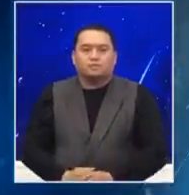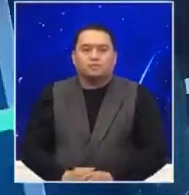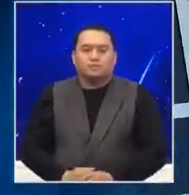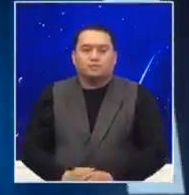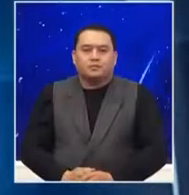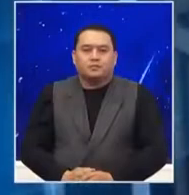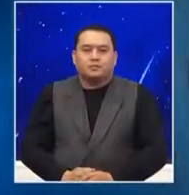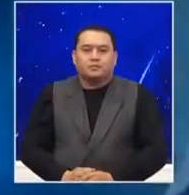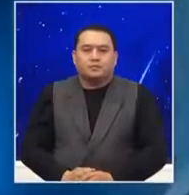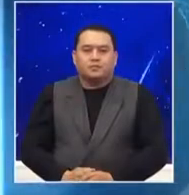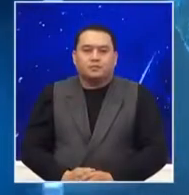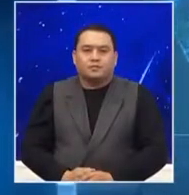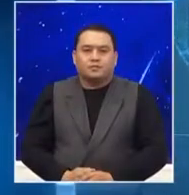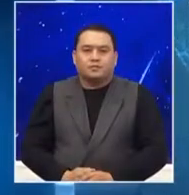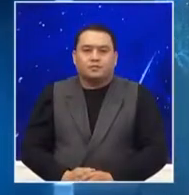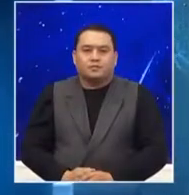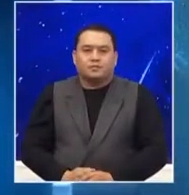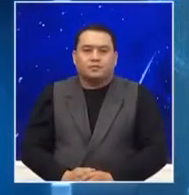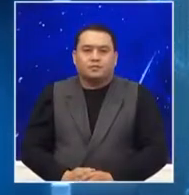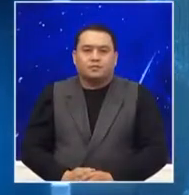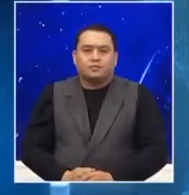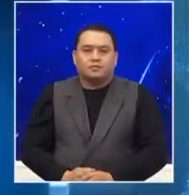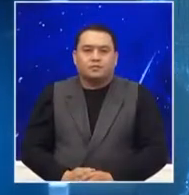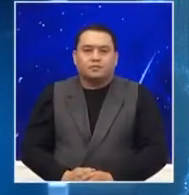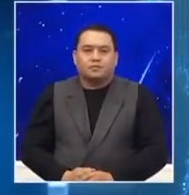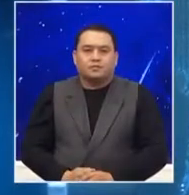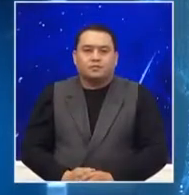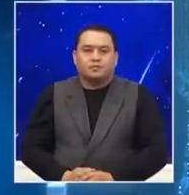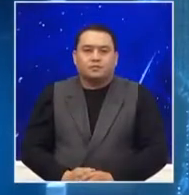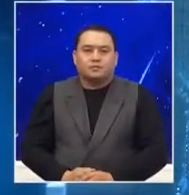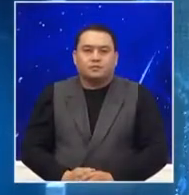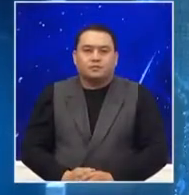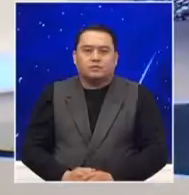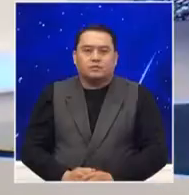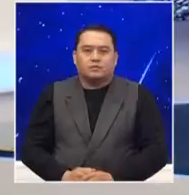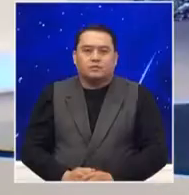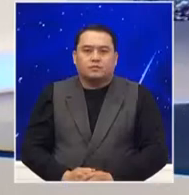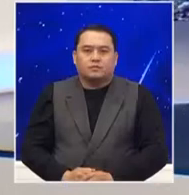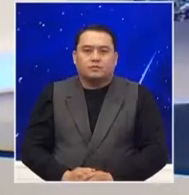Тимиргалиева, Жасулан Шинкинджи, Айдос Калиев, телеканал ЖТСУ, Раймбекский район.